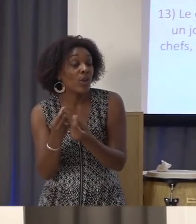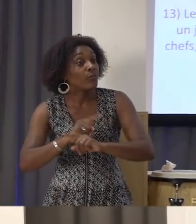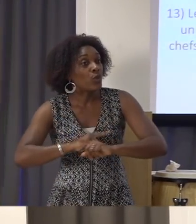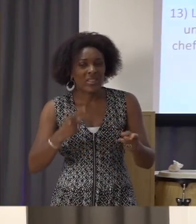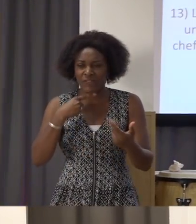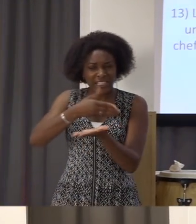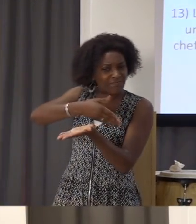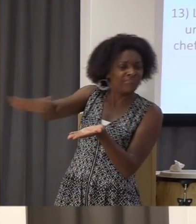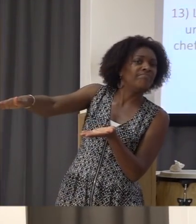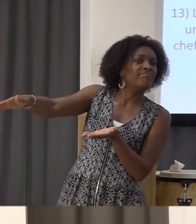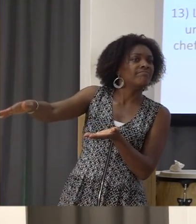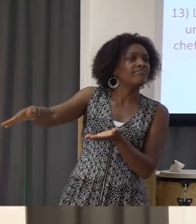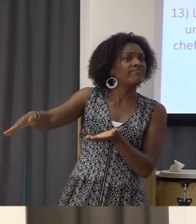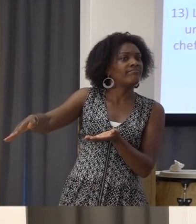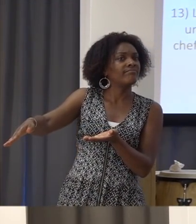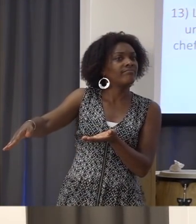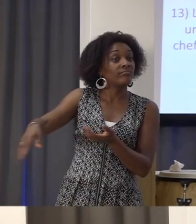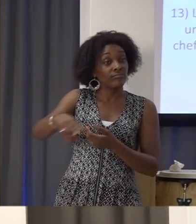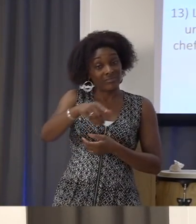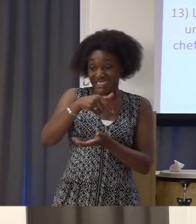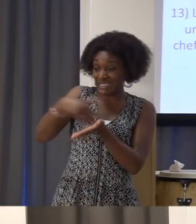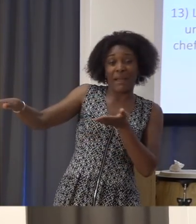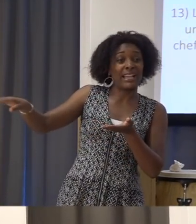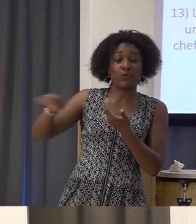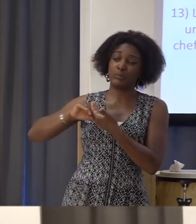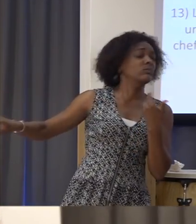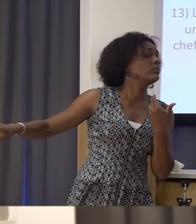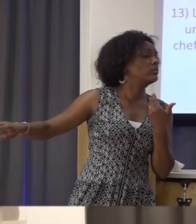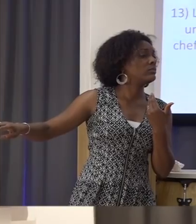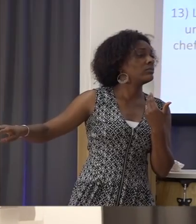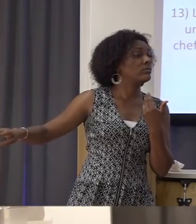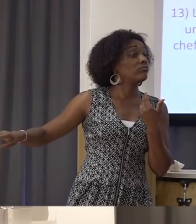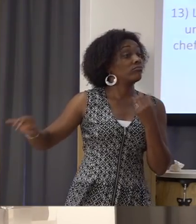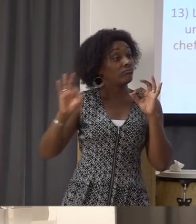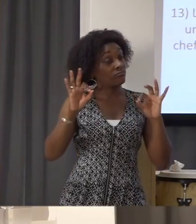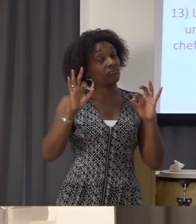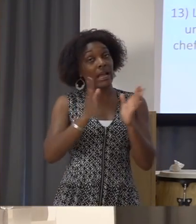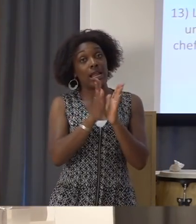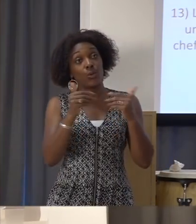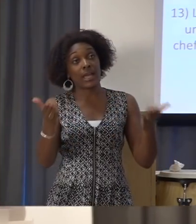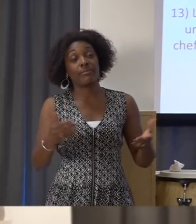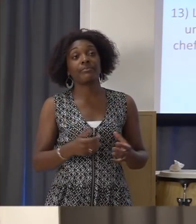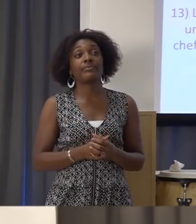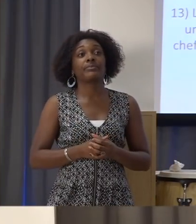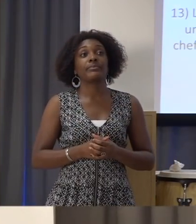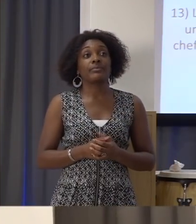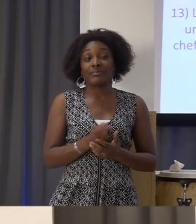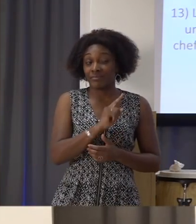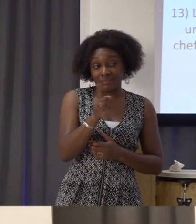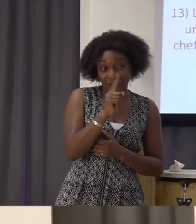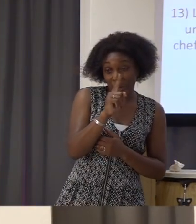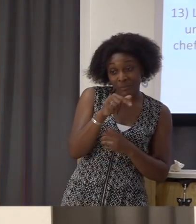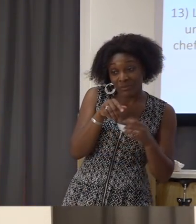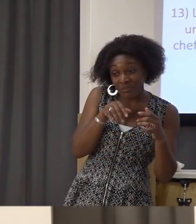Séparez-les. Ou séparez-vous d'eux. Alléluia. Et ne vous mettez pas sous leur